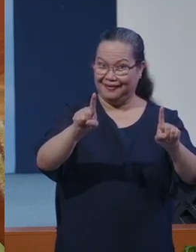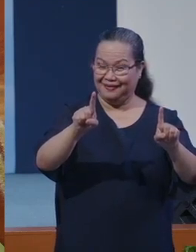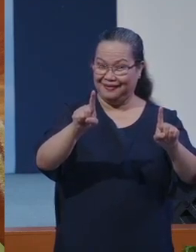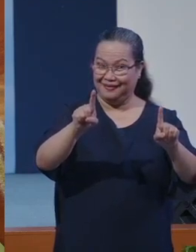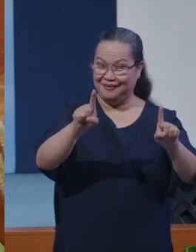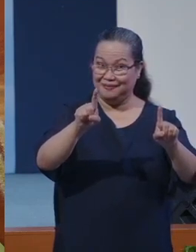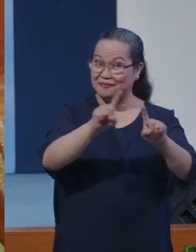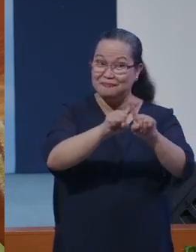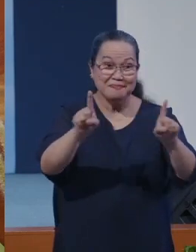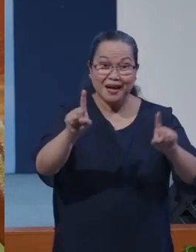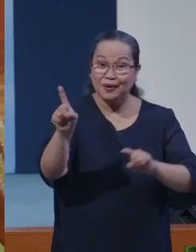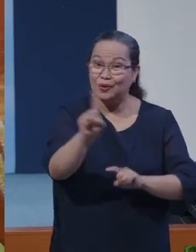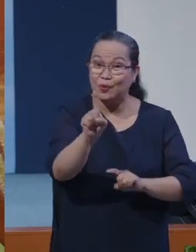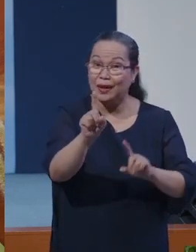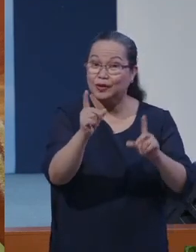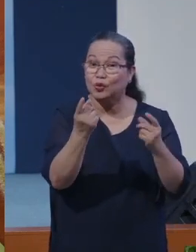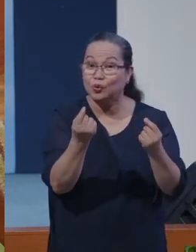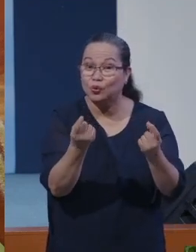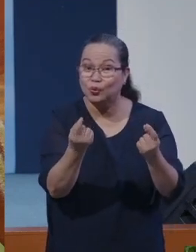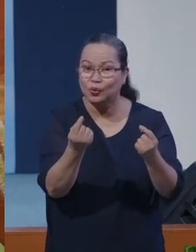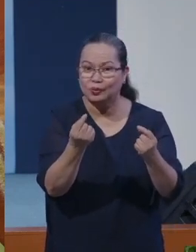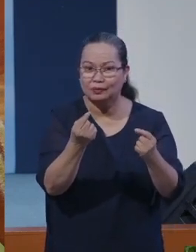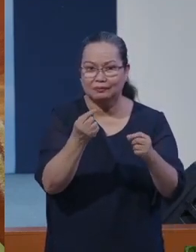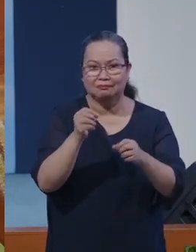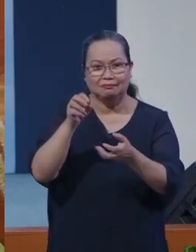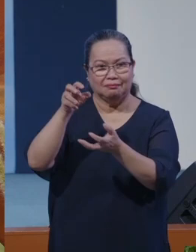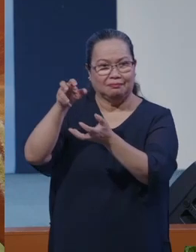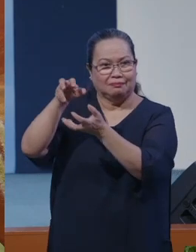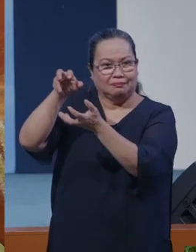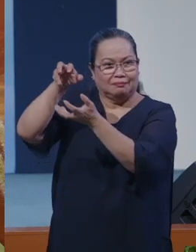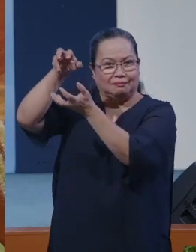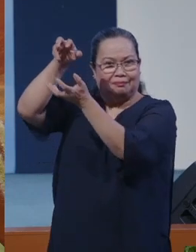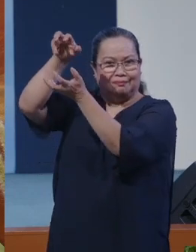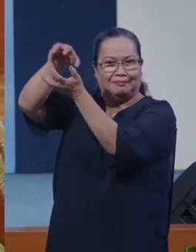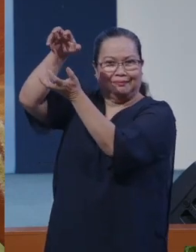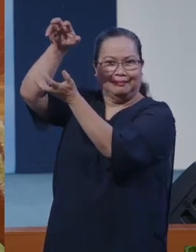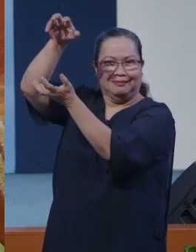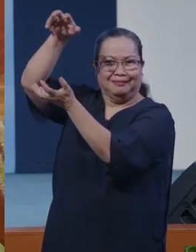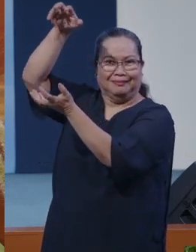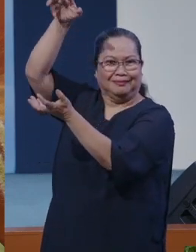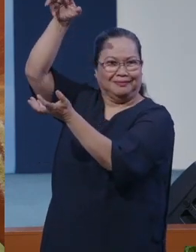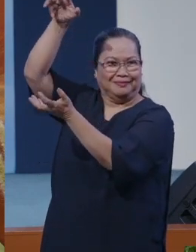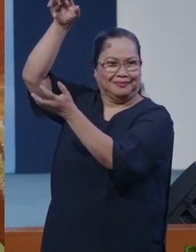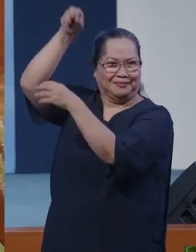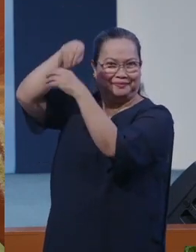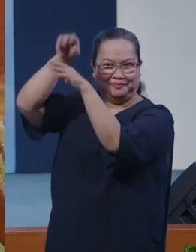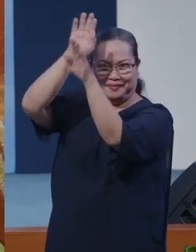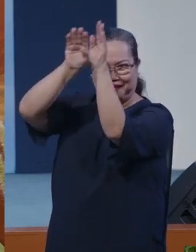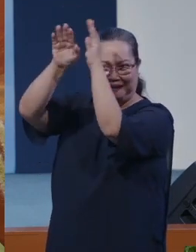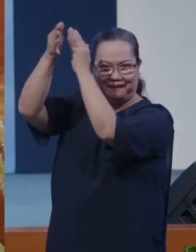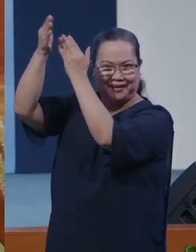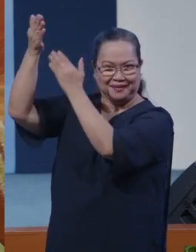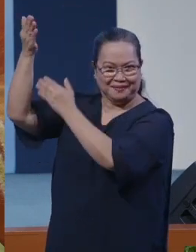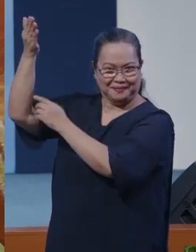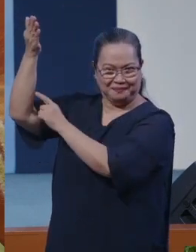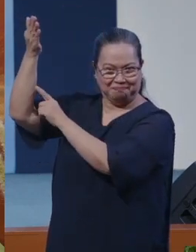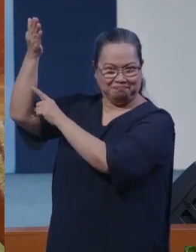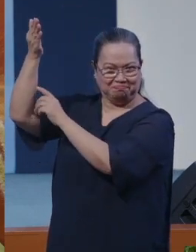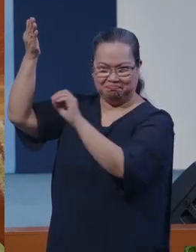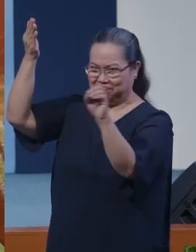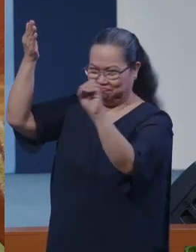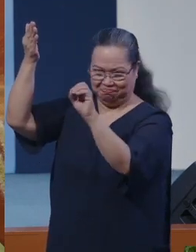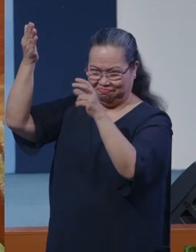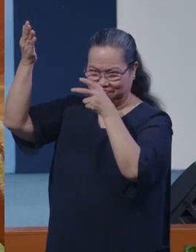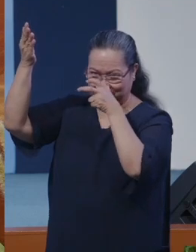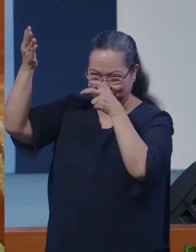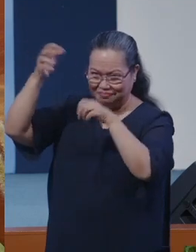kabaliktaran. But, anong dapat gawin? Lay up for yourselves treasures in heaven, where neither moth nor